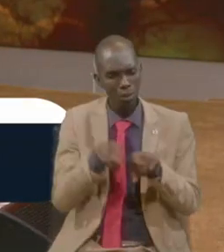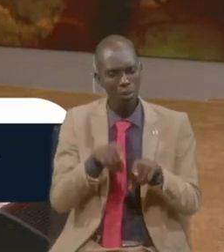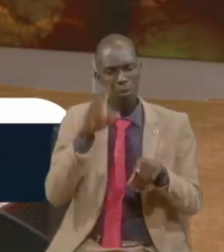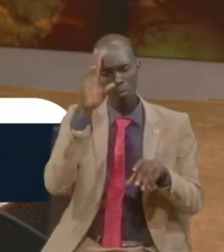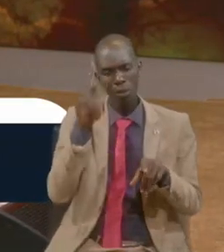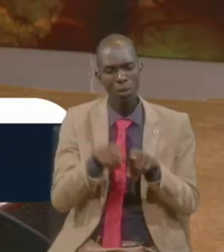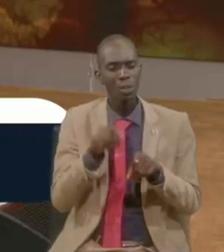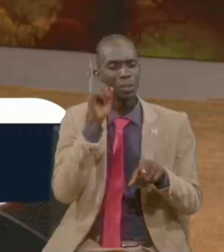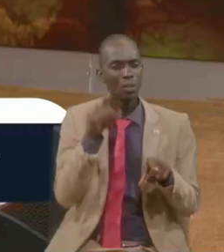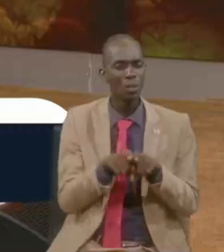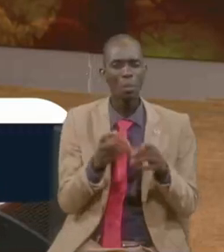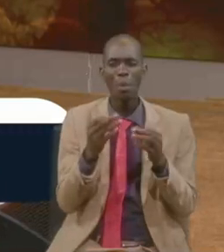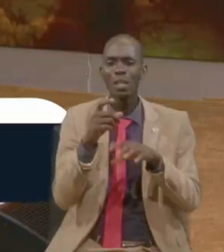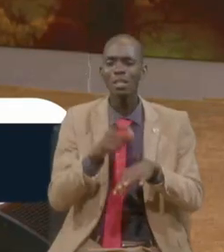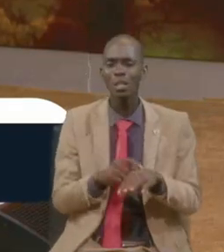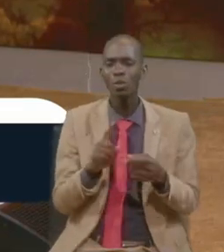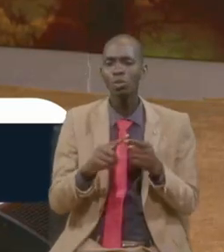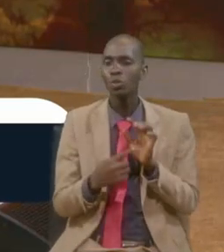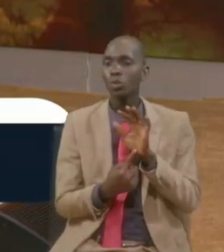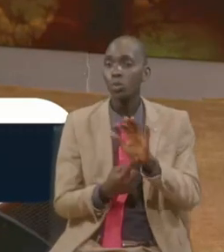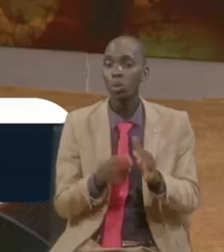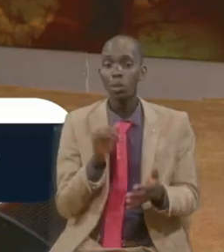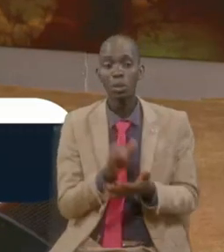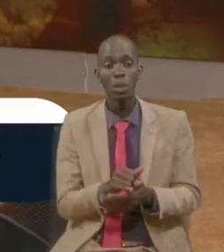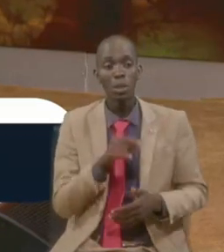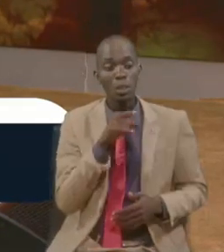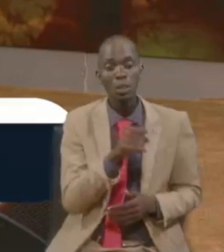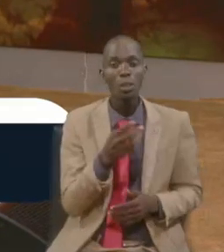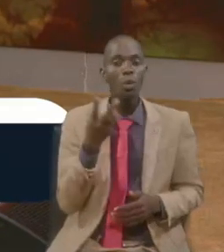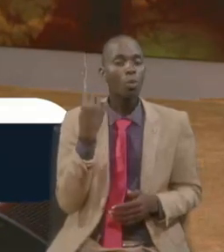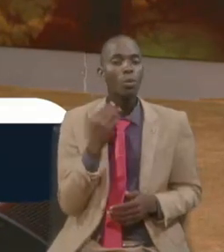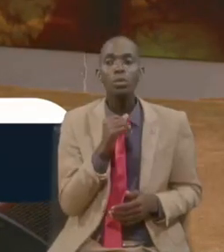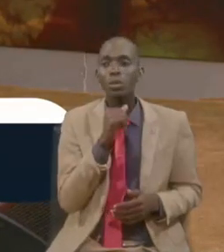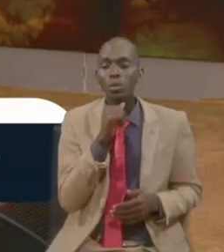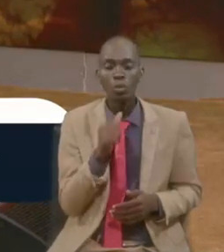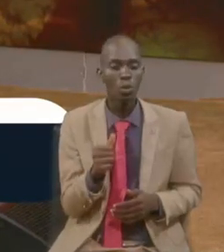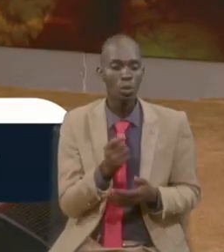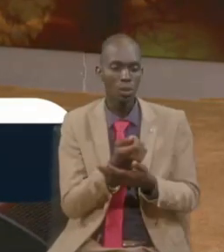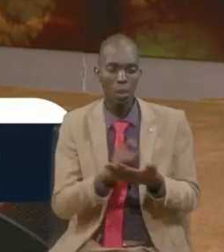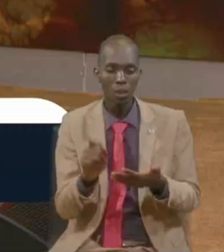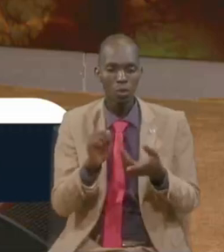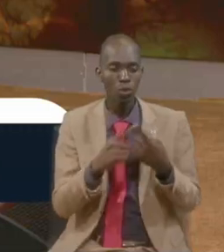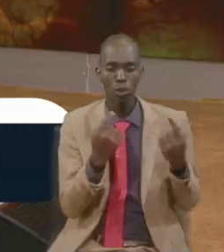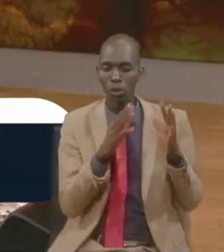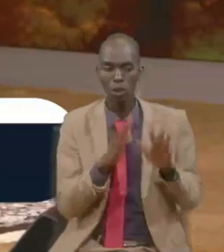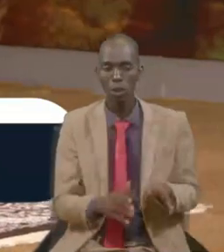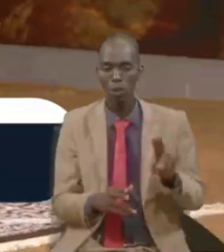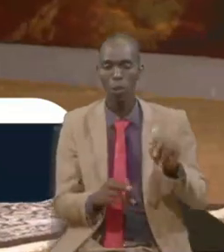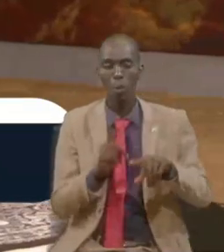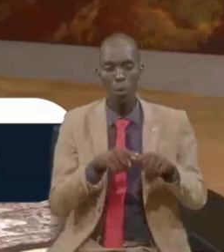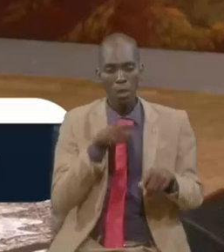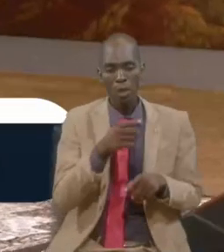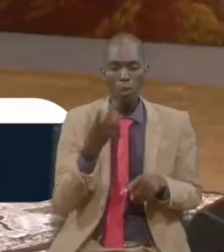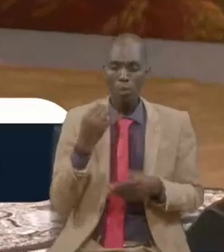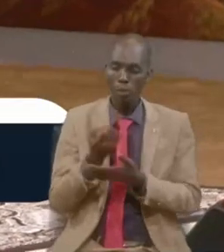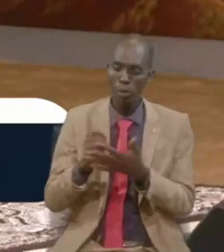a mentionné à maintes reprises, frère, qui n'écrivait pas aux pécheurs, il écrivait à ceux